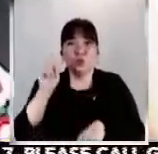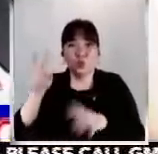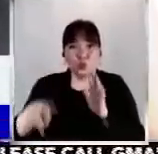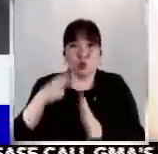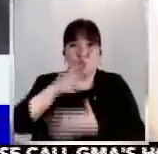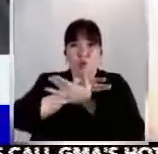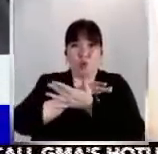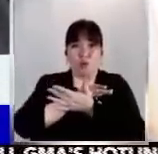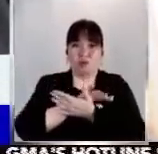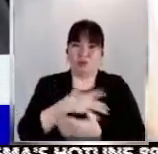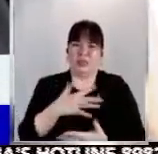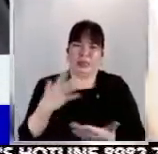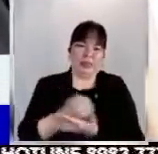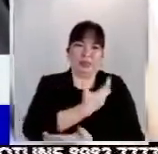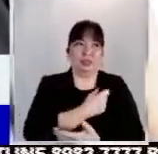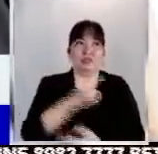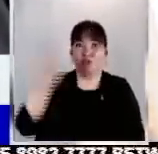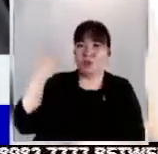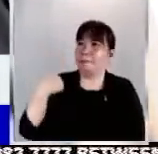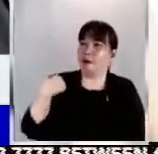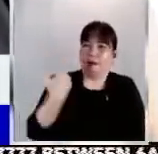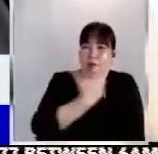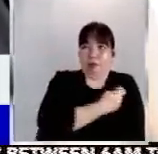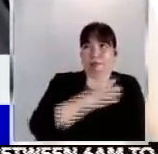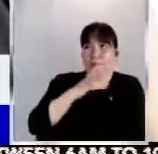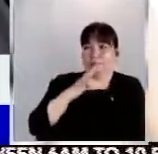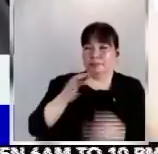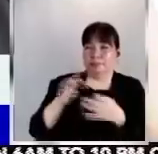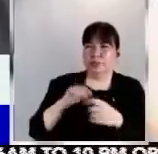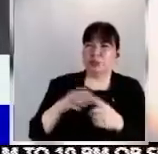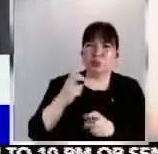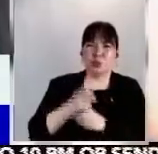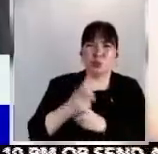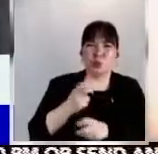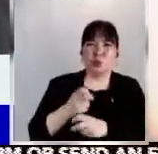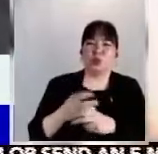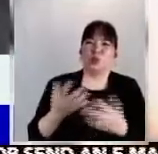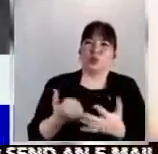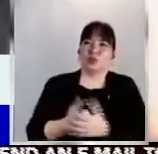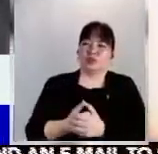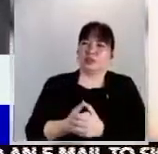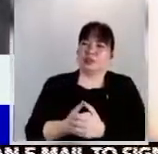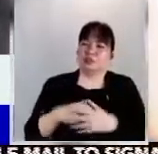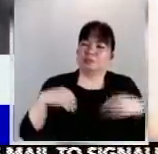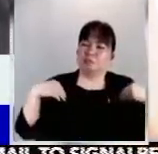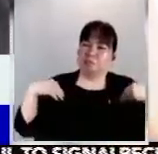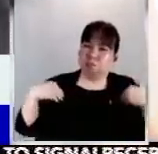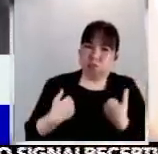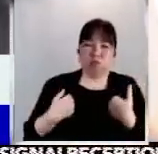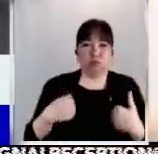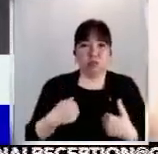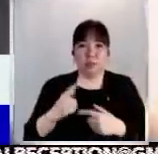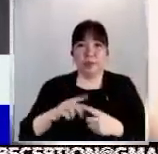first time I was unvaccinated, hirap po talaga ako, sobrang grabe yung fatigue. Nakita ko yung difference nung second